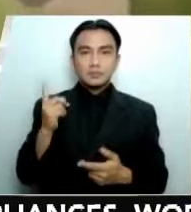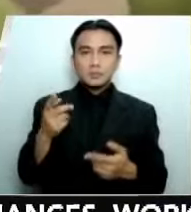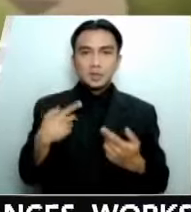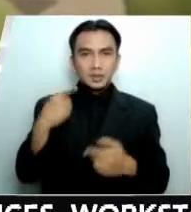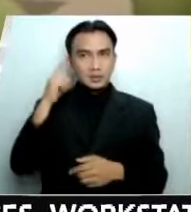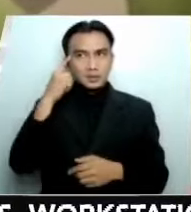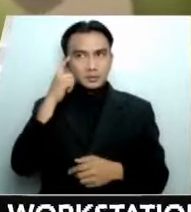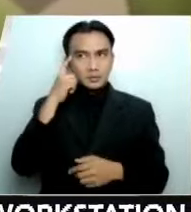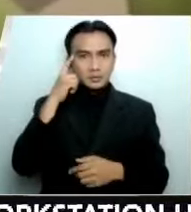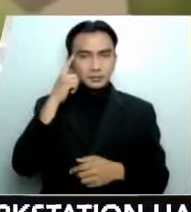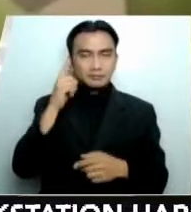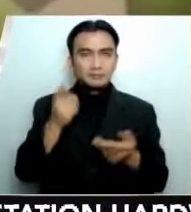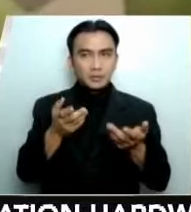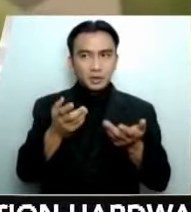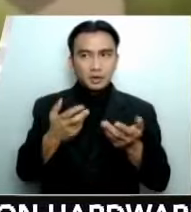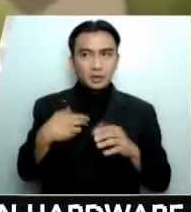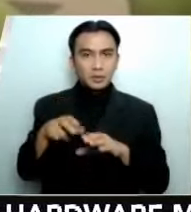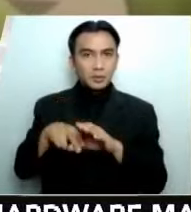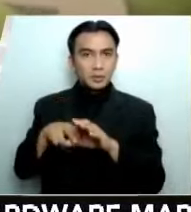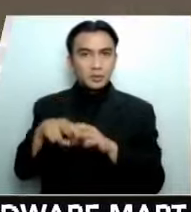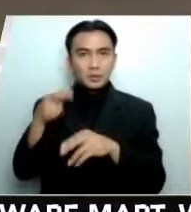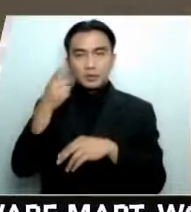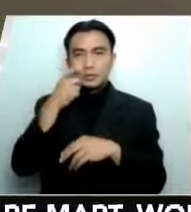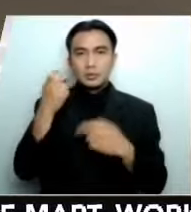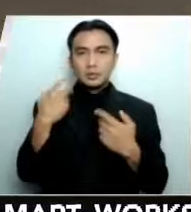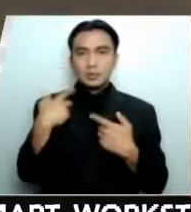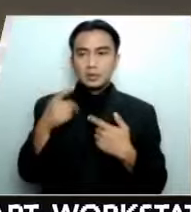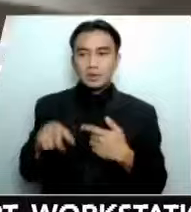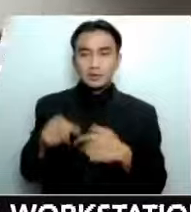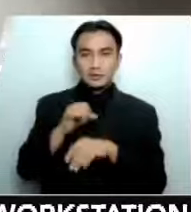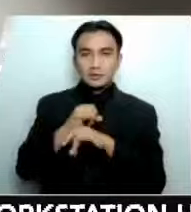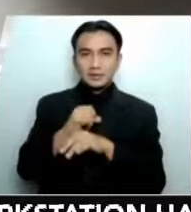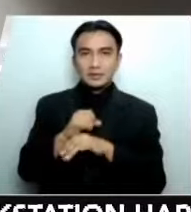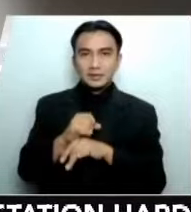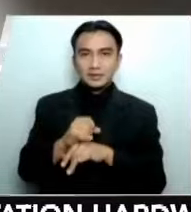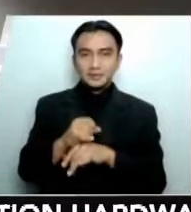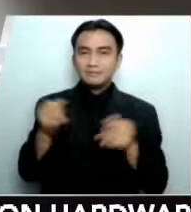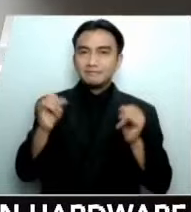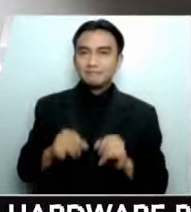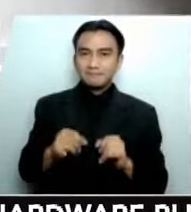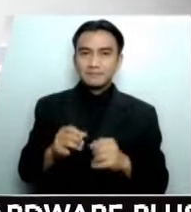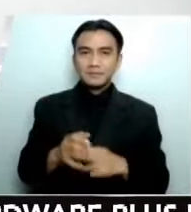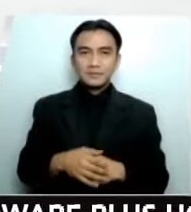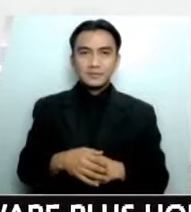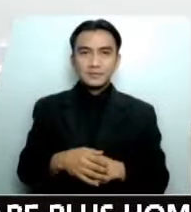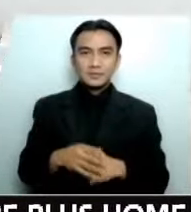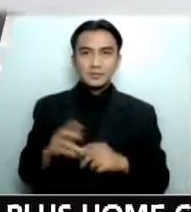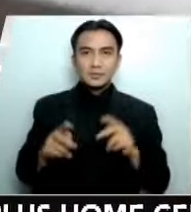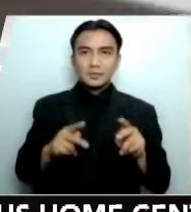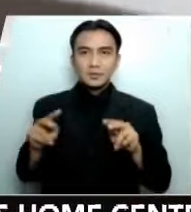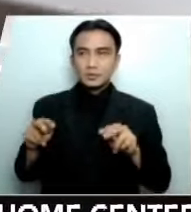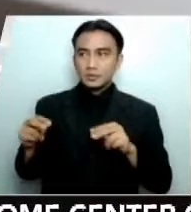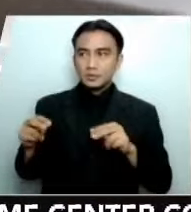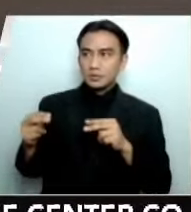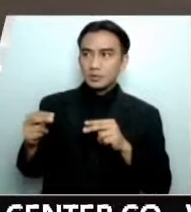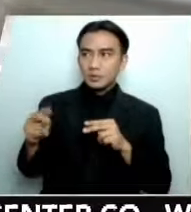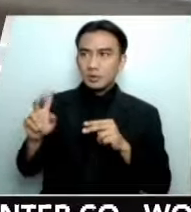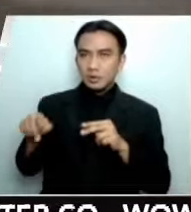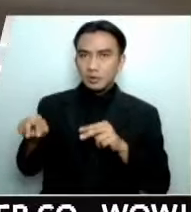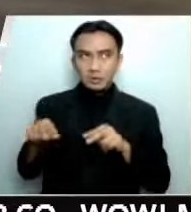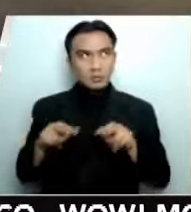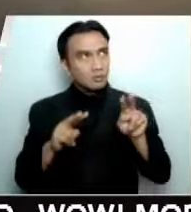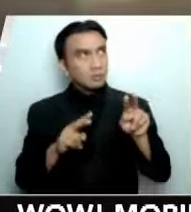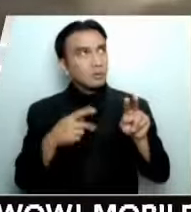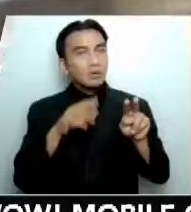yung mga seats because of the surot issue bigla na lang nagtinginan yung mga tao sa ceiling biglang lumabas yung daga